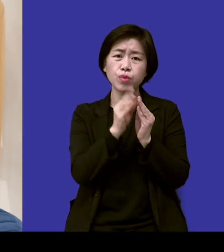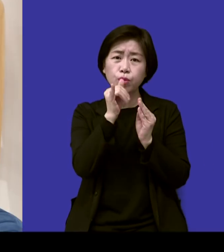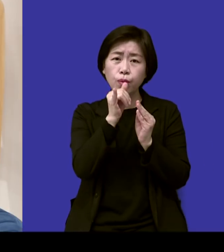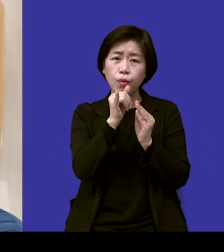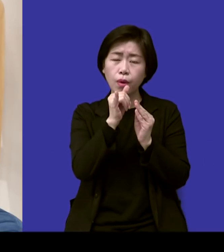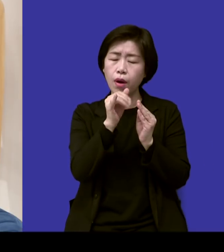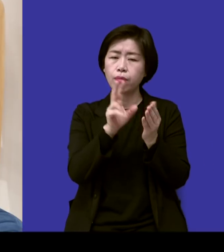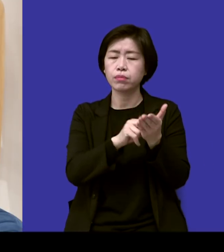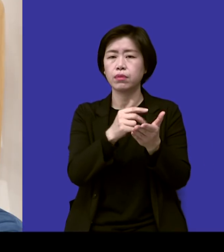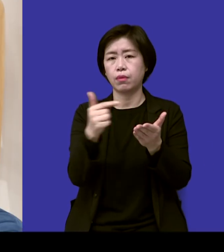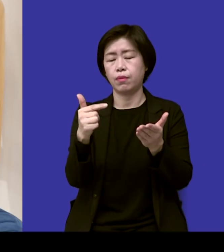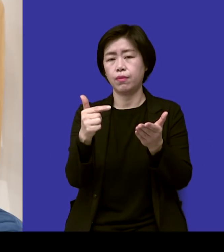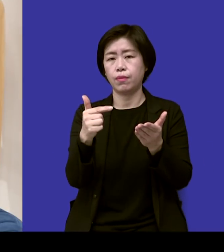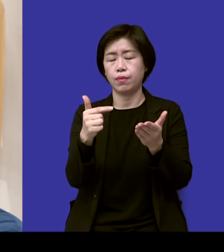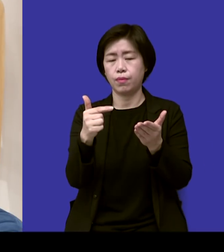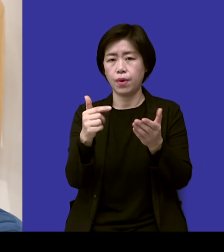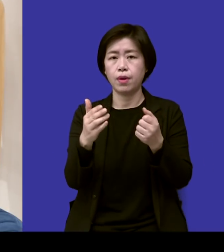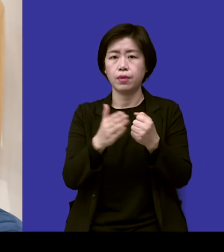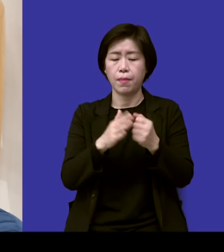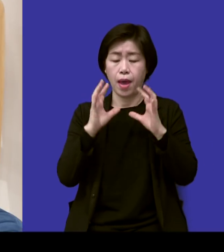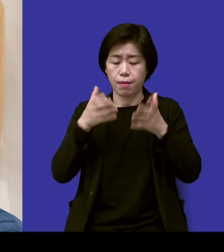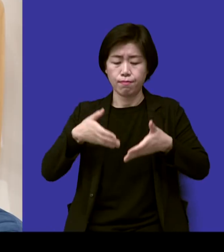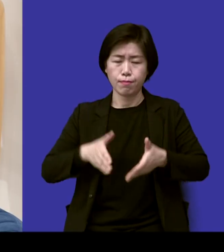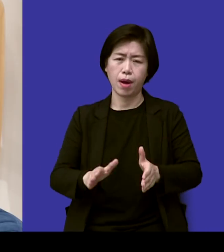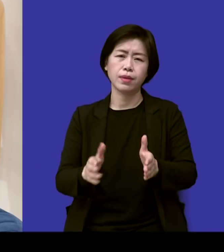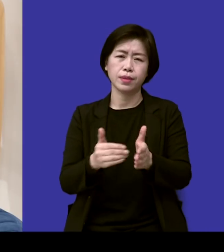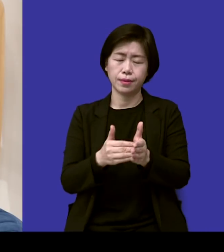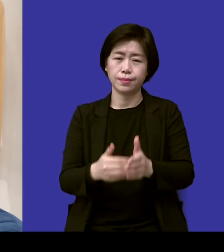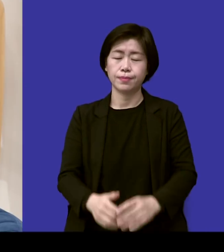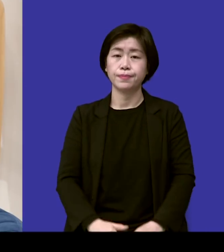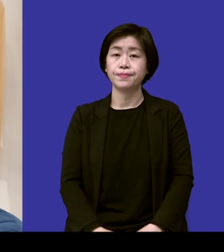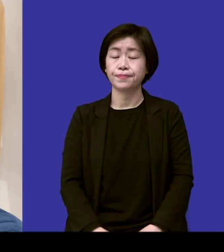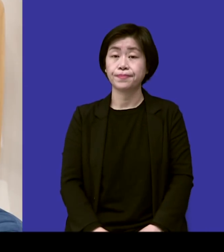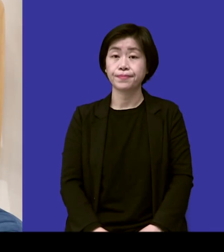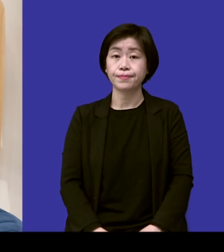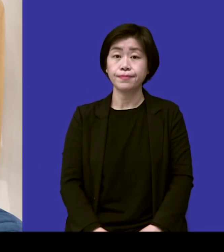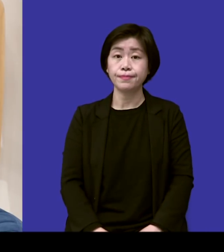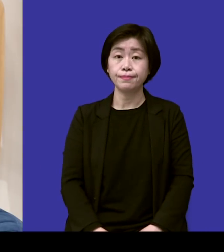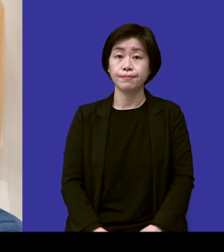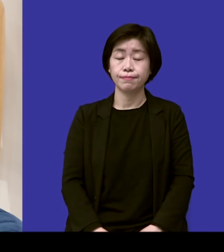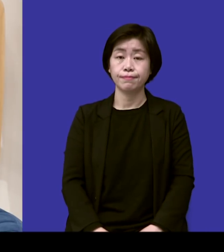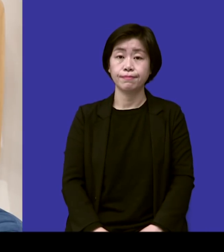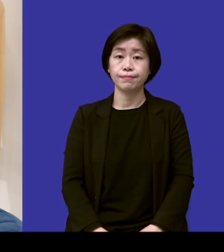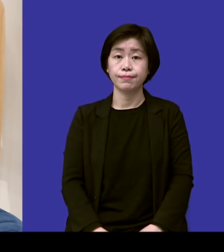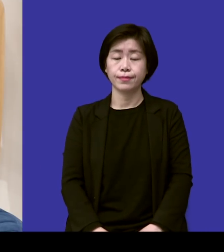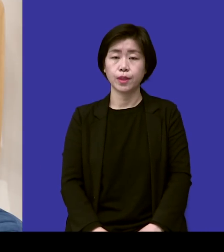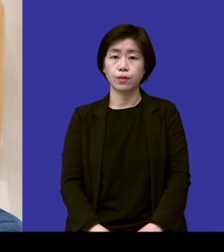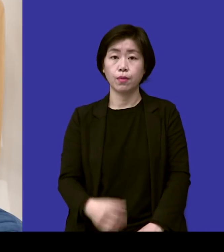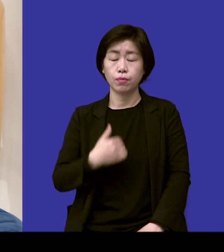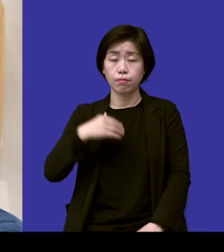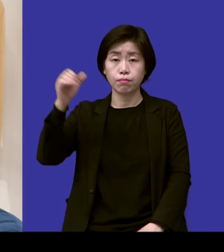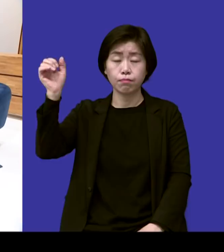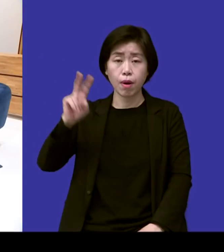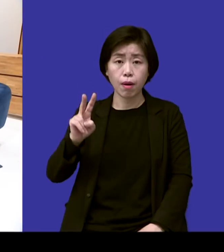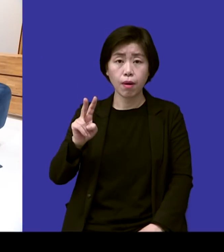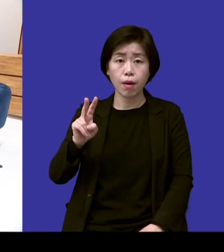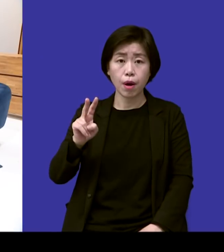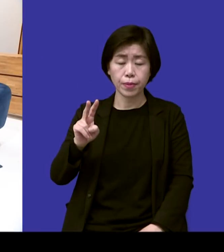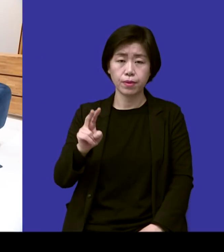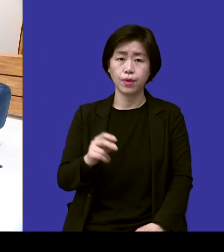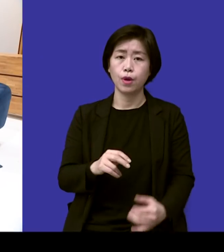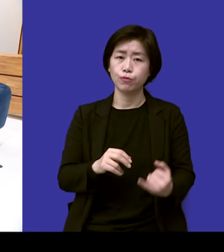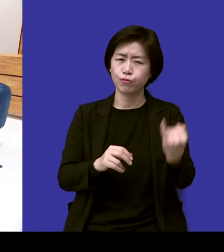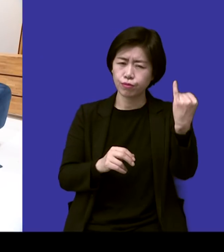그래서 아이를 바로 출산할 수밖에 없었어요. 네. 그러니까 저는 졸지에 누나 병간호도 해야 되지만 그